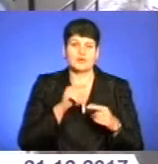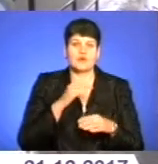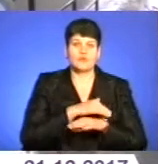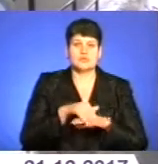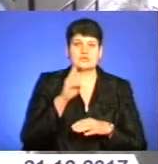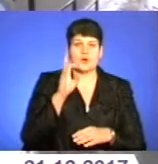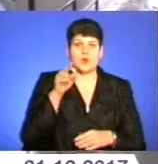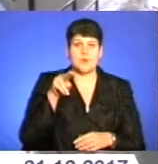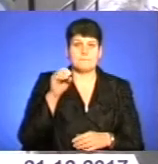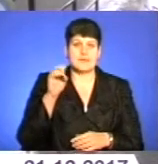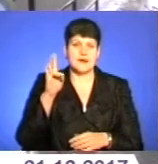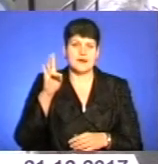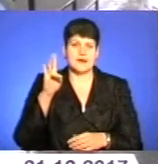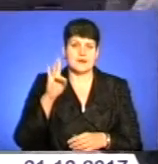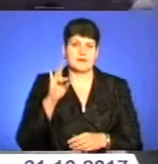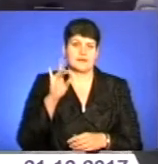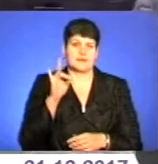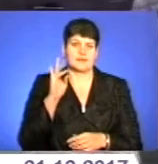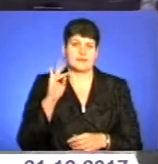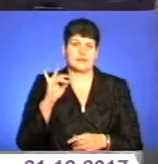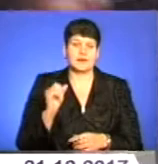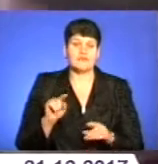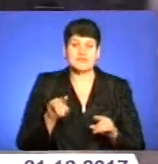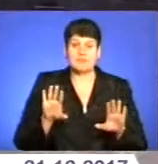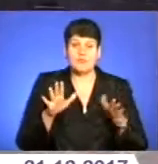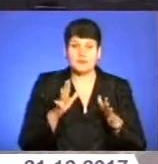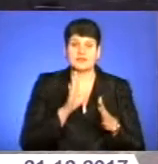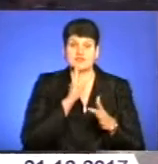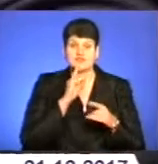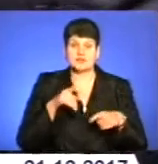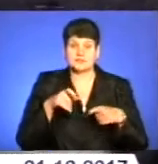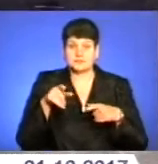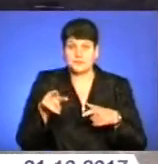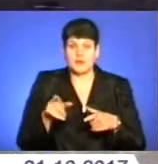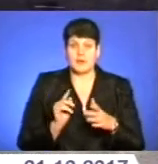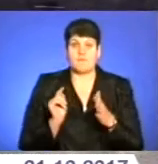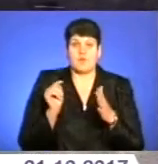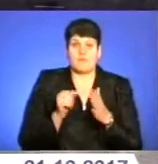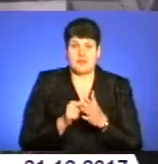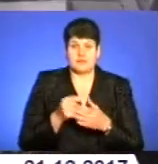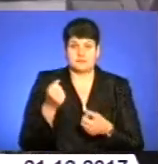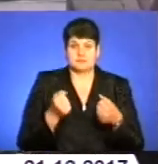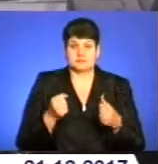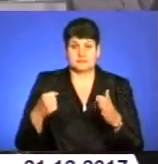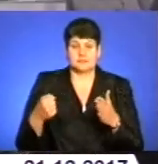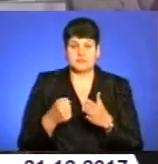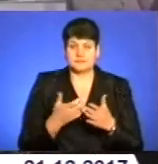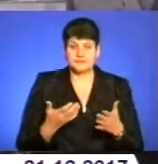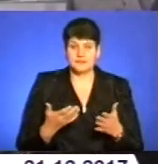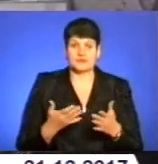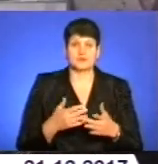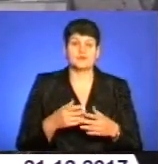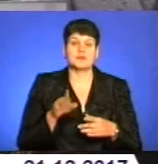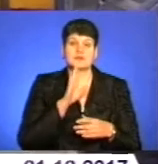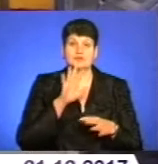Коперника на Руську. У цей момент на перехід вийшла дівчина, яка й опинилася під колесами авто. Потерпілу забрала бригада швидкої. Водій